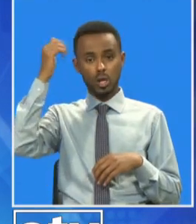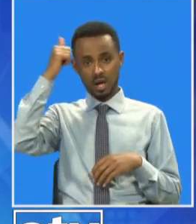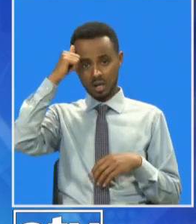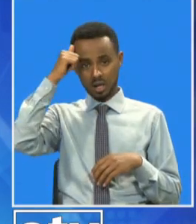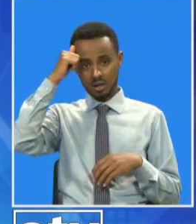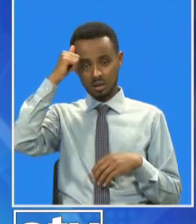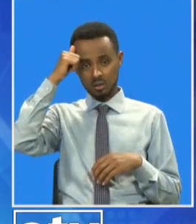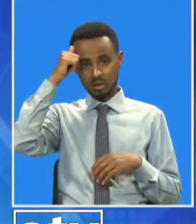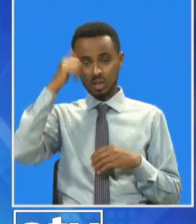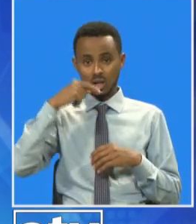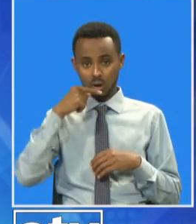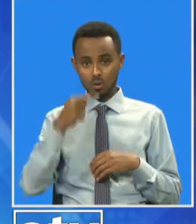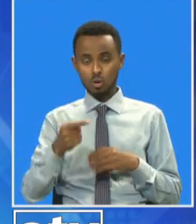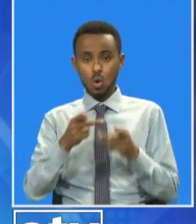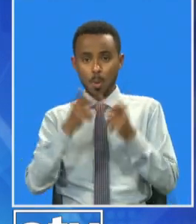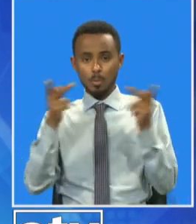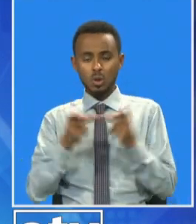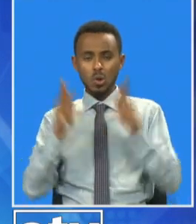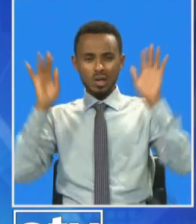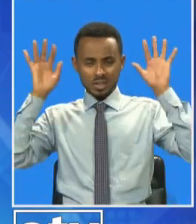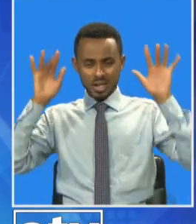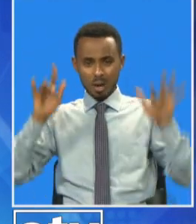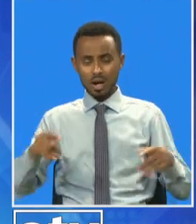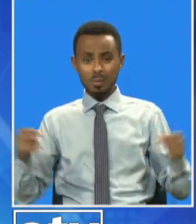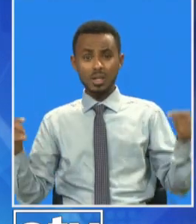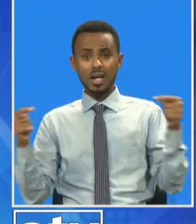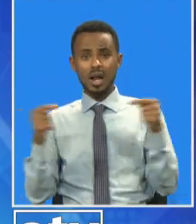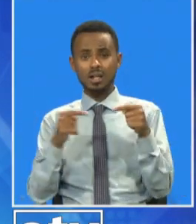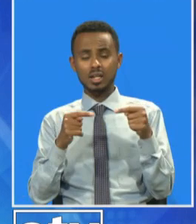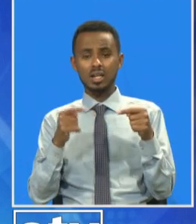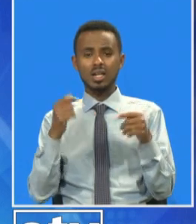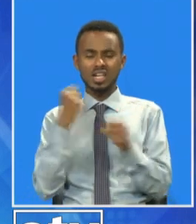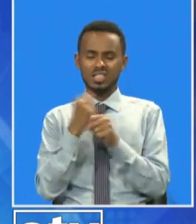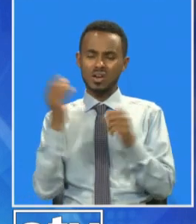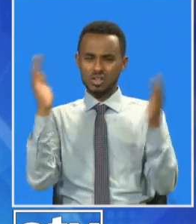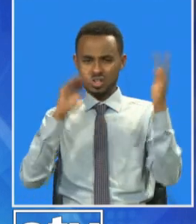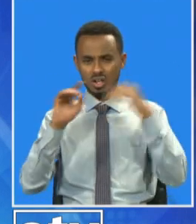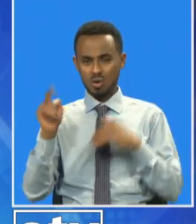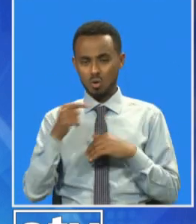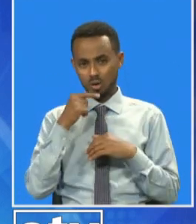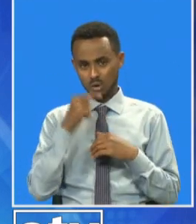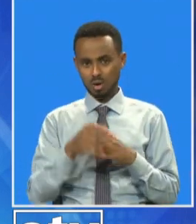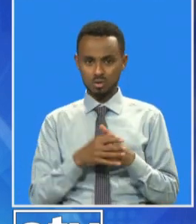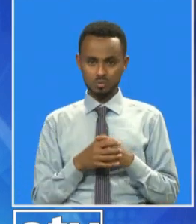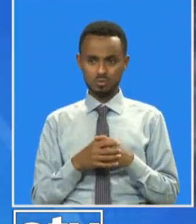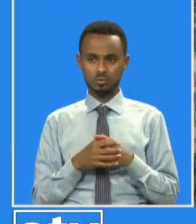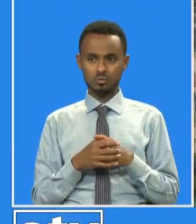አደራም እንዳሉት ቦታው ከዝናብ ጋር በተያያዘ ለስራ አስቸጋሪ ሆኗል።